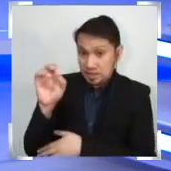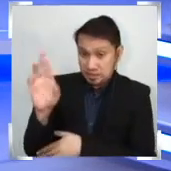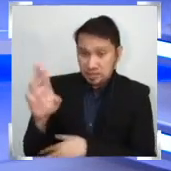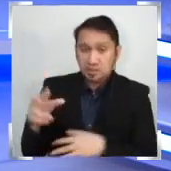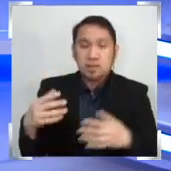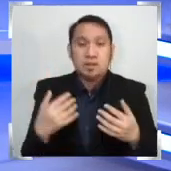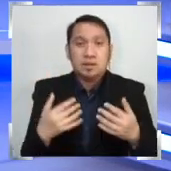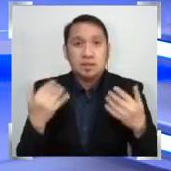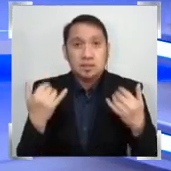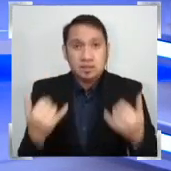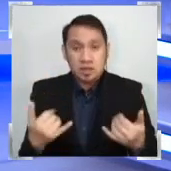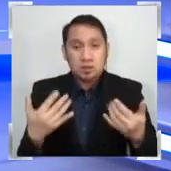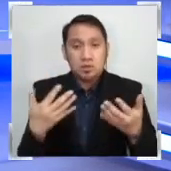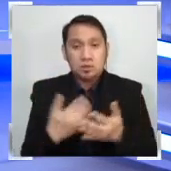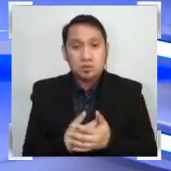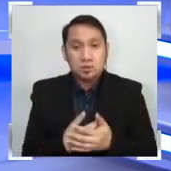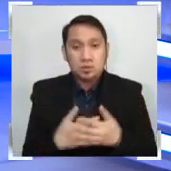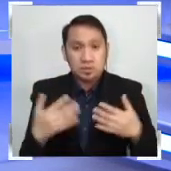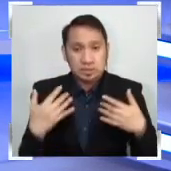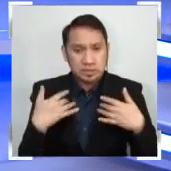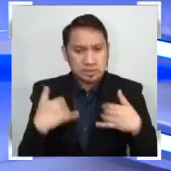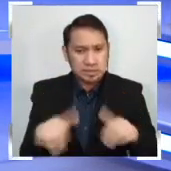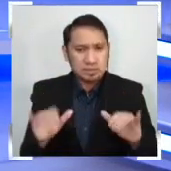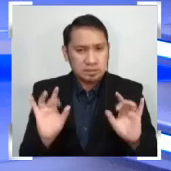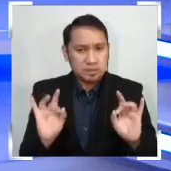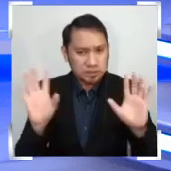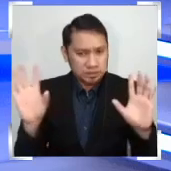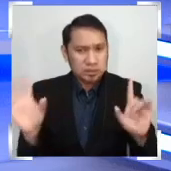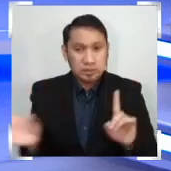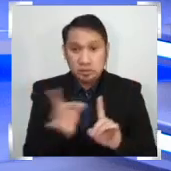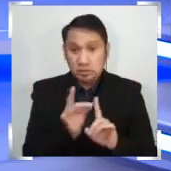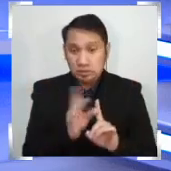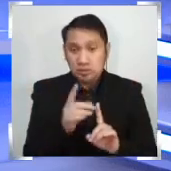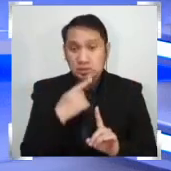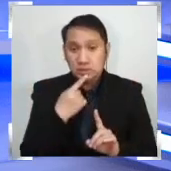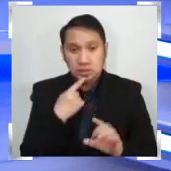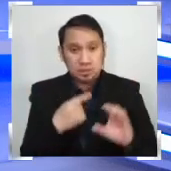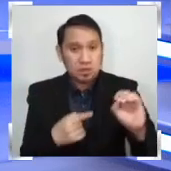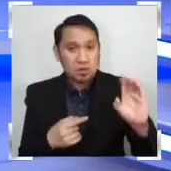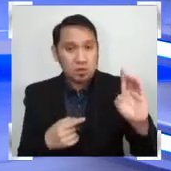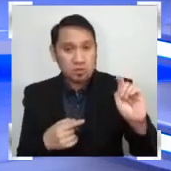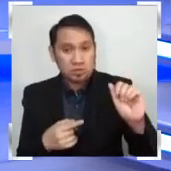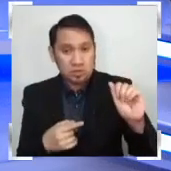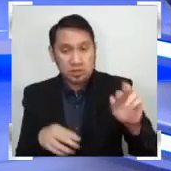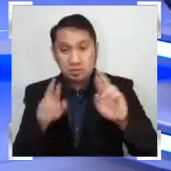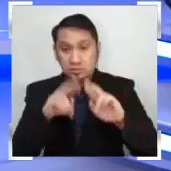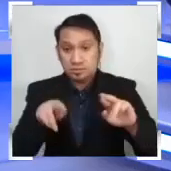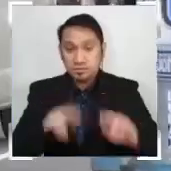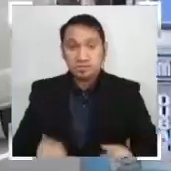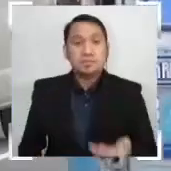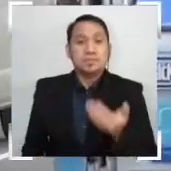lebel ng hawahan ng COVID-19 ayon sa Octa Research. Saksi, sila Alvis.